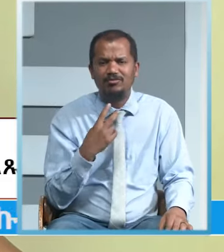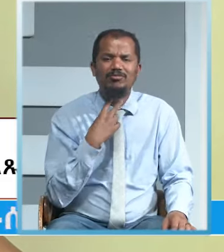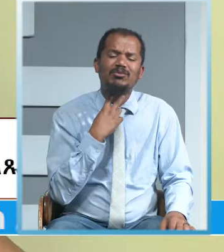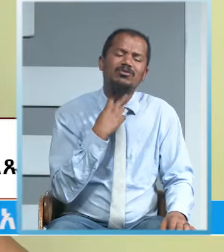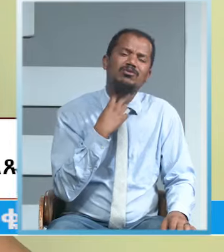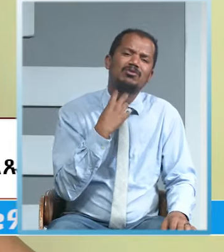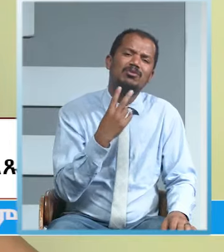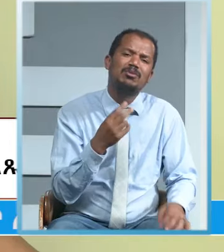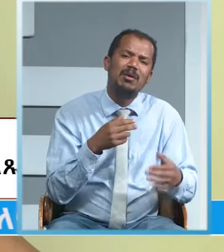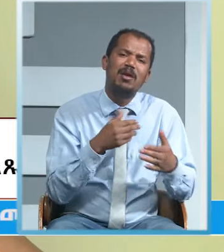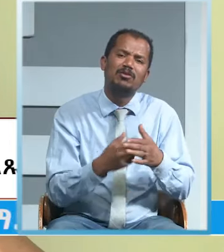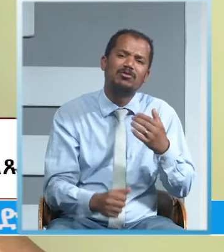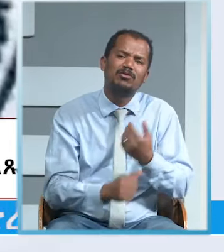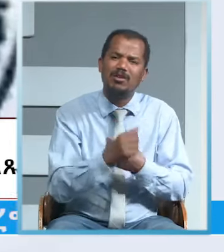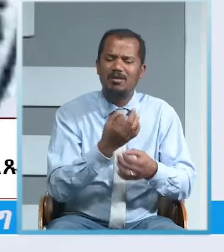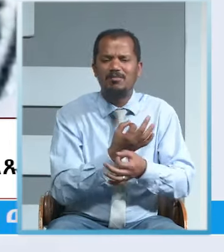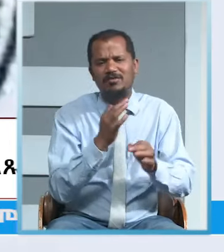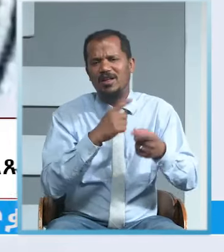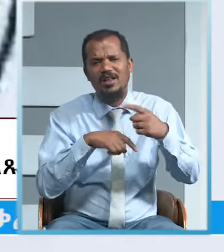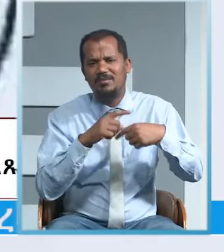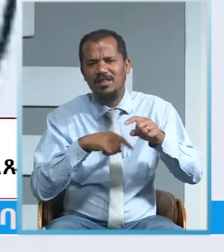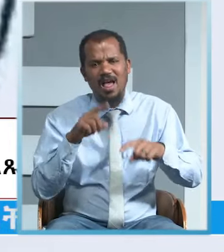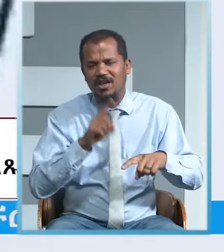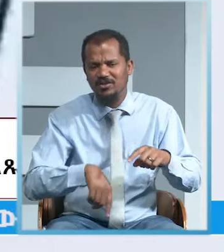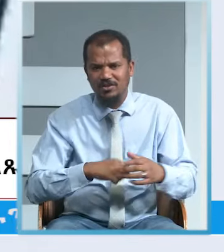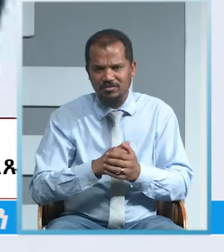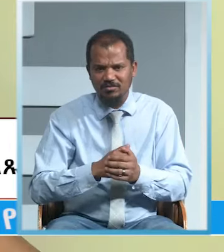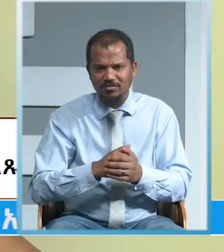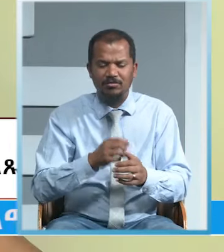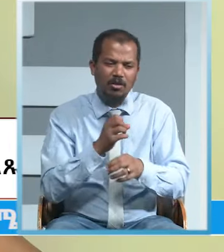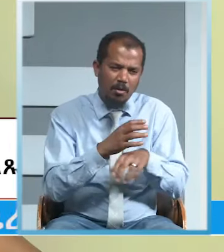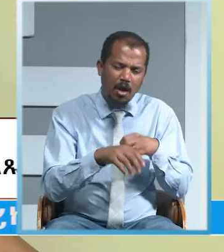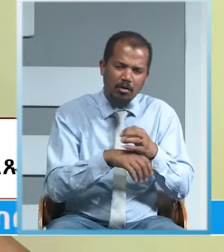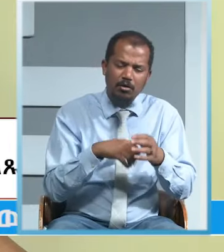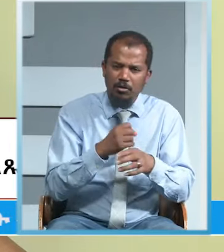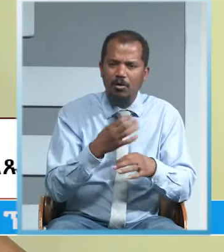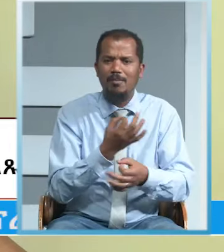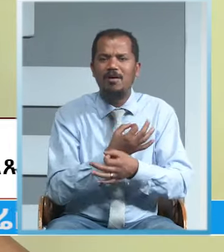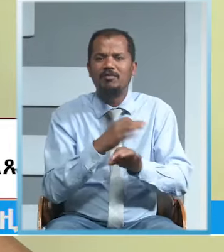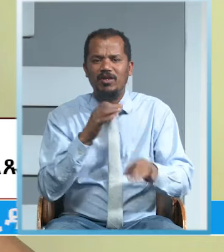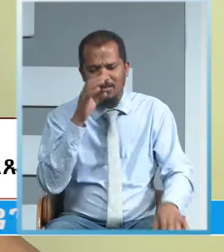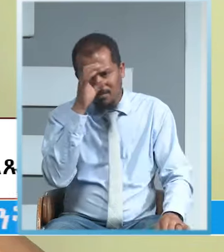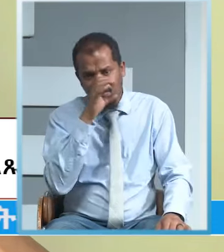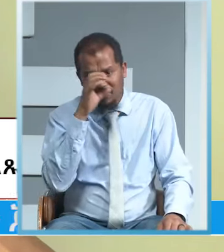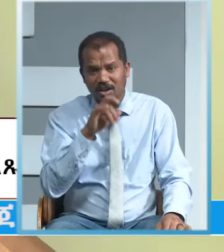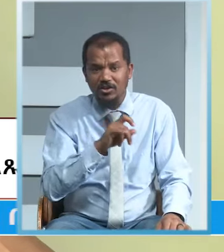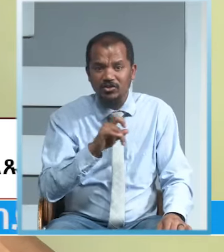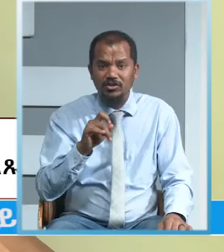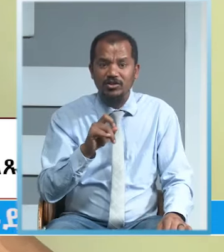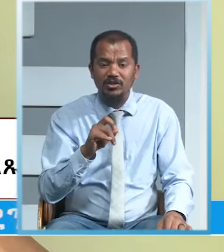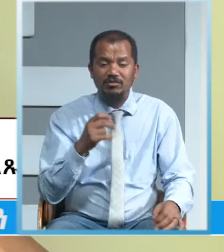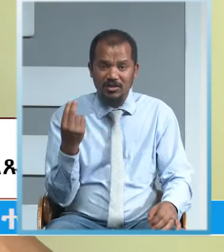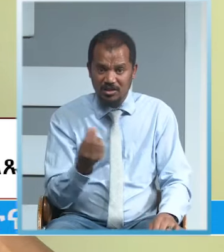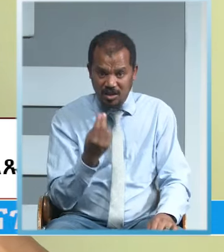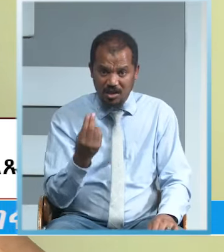ጩኸትና በሚያደርሱት ጉዳት መፍትሄ ሊመጣ አይችልም። መክረውና ዘክረው መፍትሄ በመፈለግ እንጂ